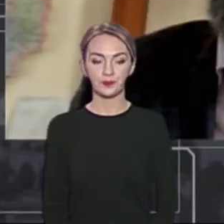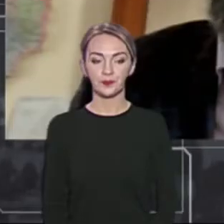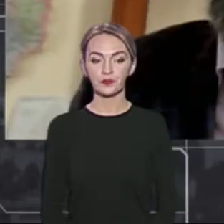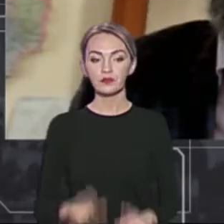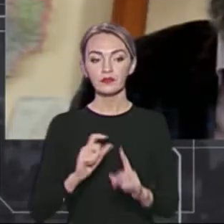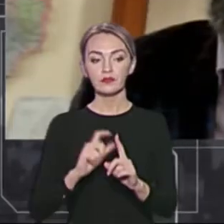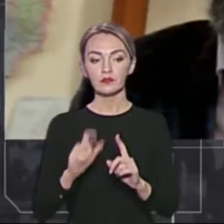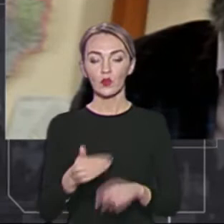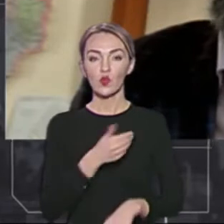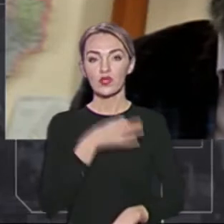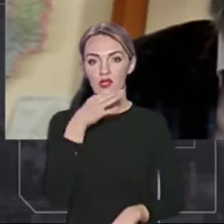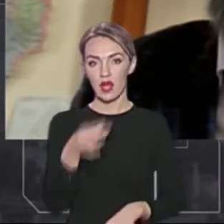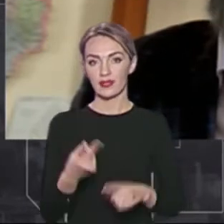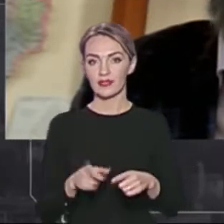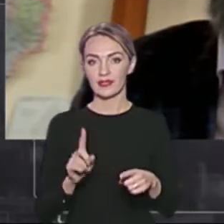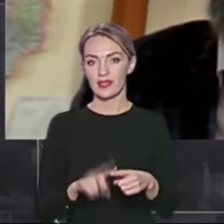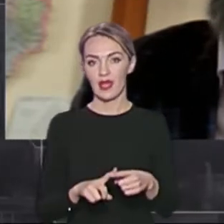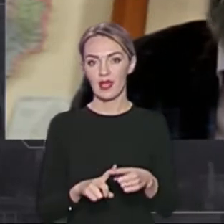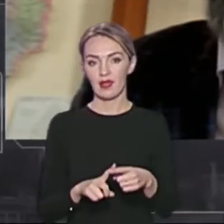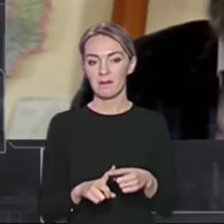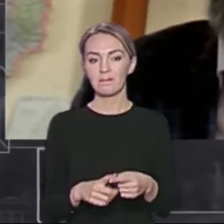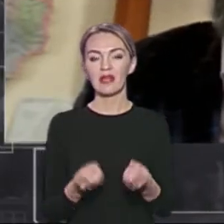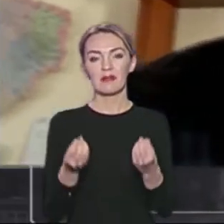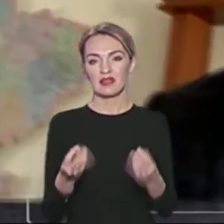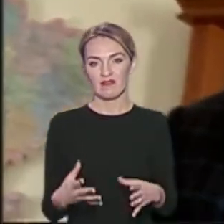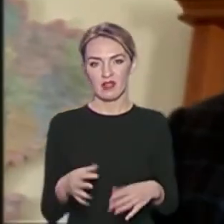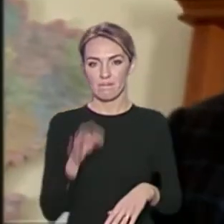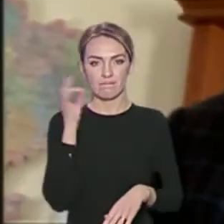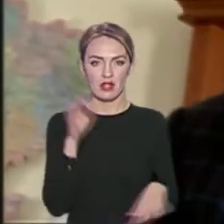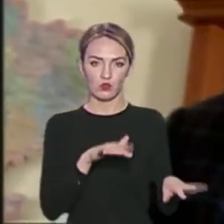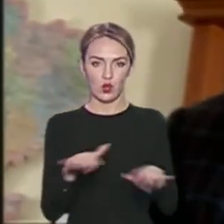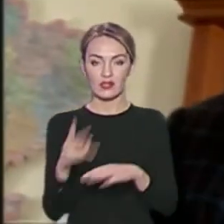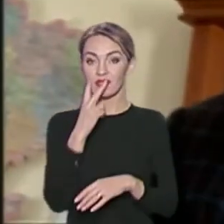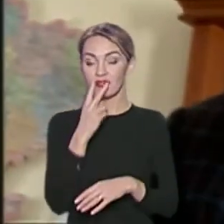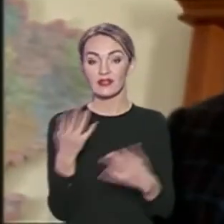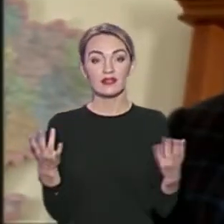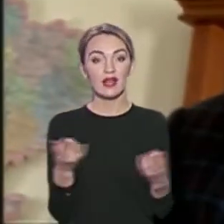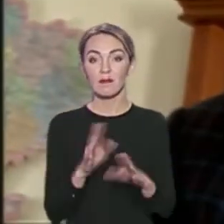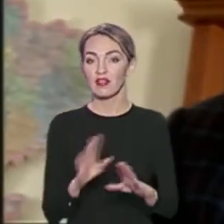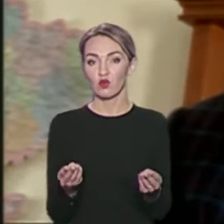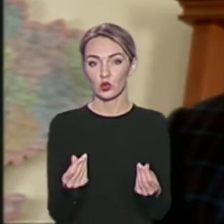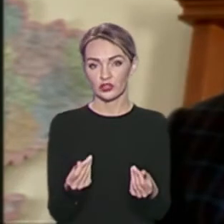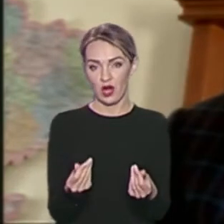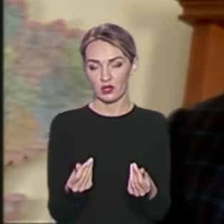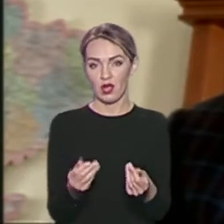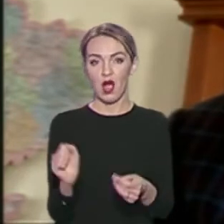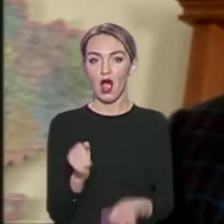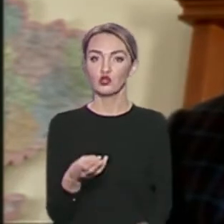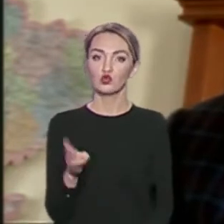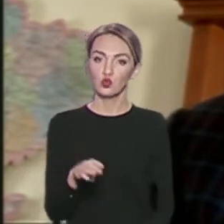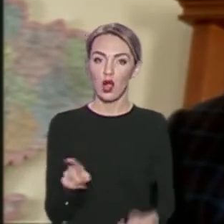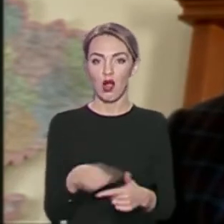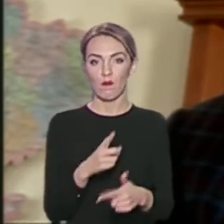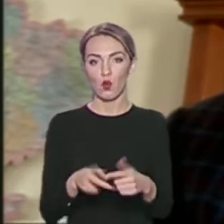хочу сказати, що це досить примітивна маніпуляція, тому що зрозуміло, що дивитися ж треба не в грошах, а дивитися треба в штуках або в